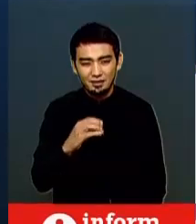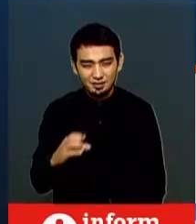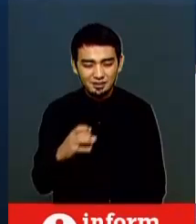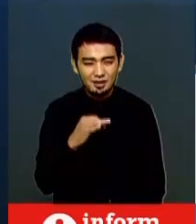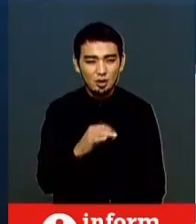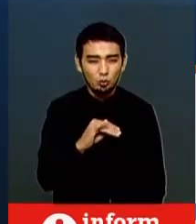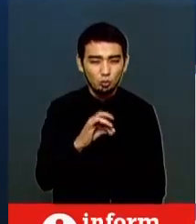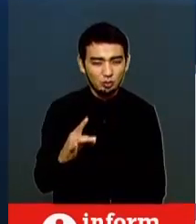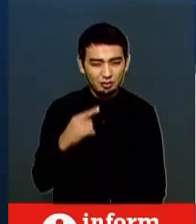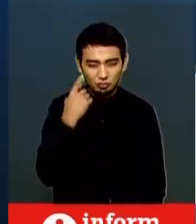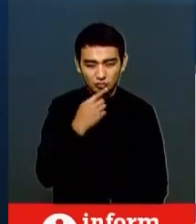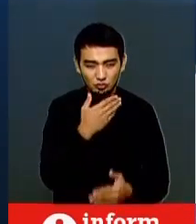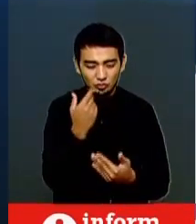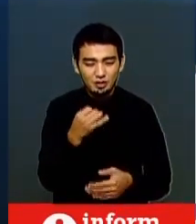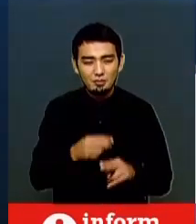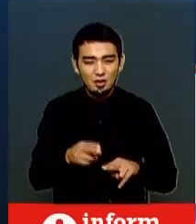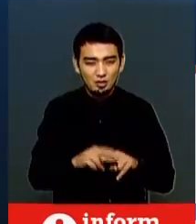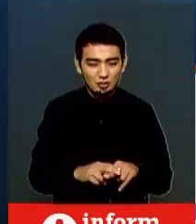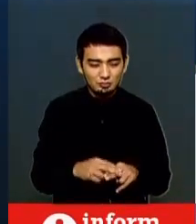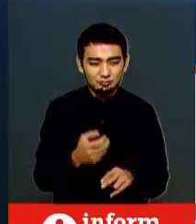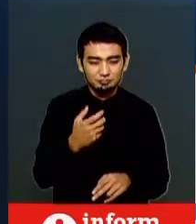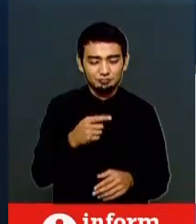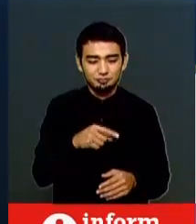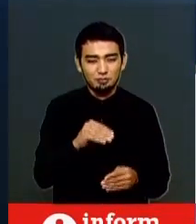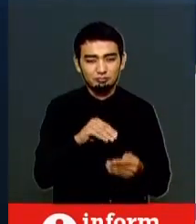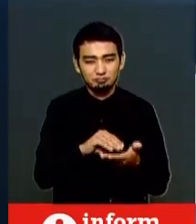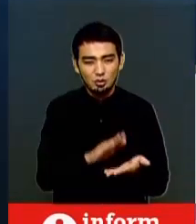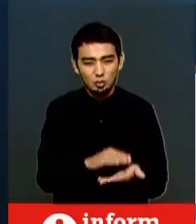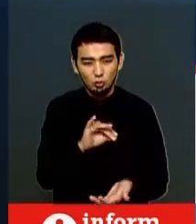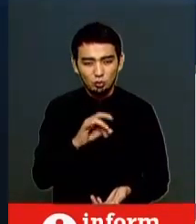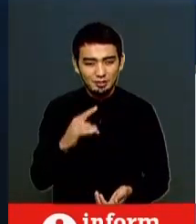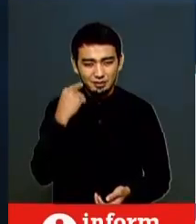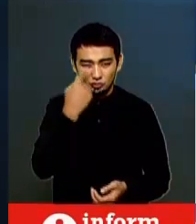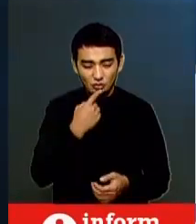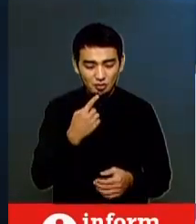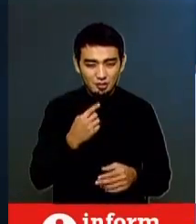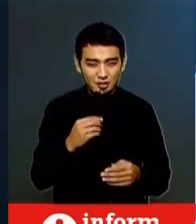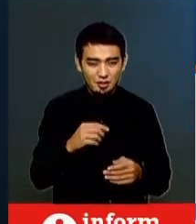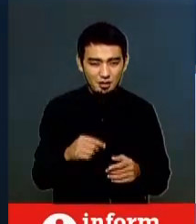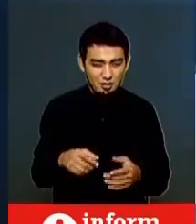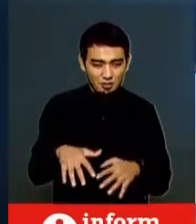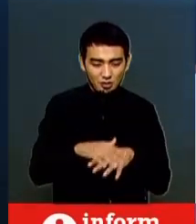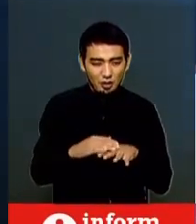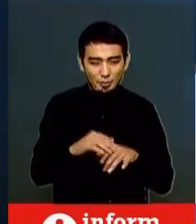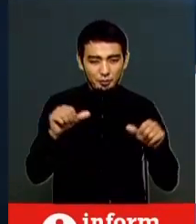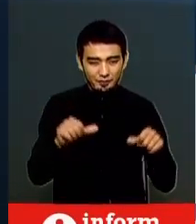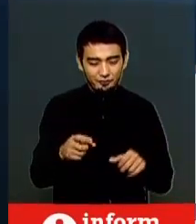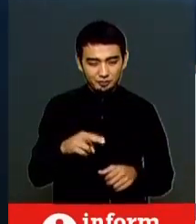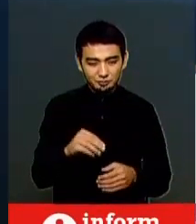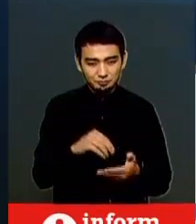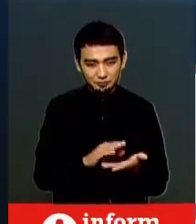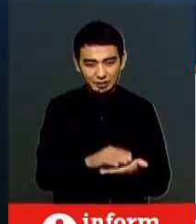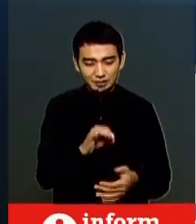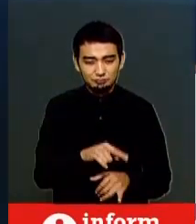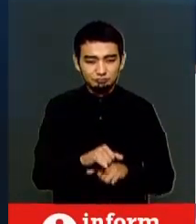юридической самостоятельности, поэтому нужно присвоить ей статус юридического лица публичного права. Это позволит наращивать коммерческий компонент.